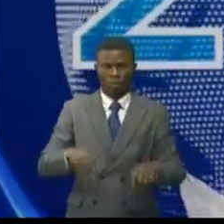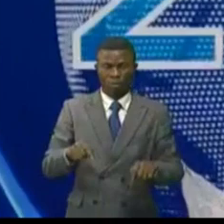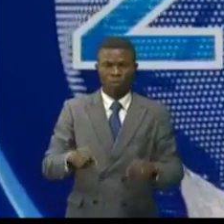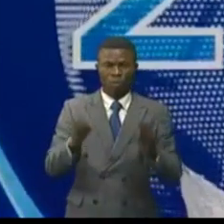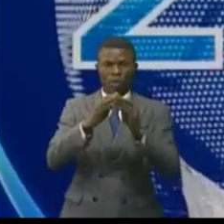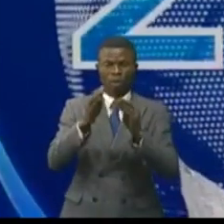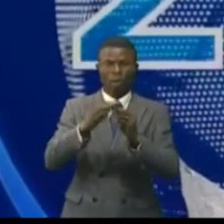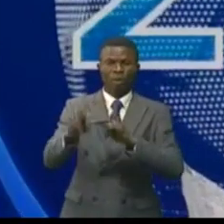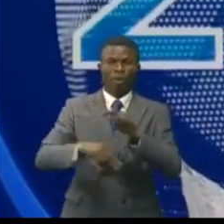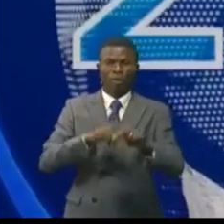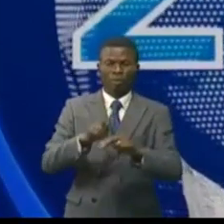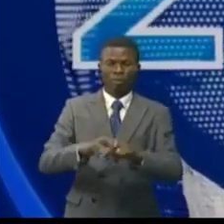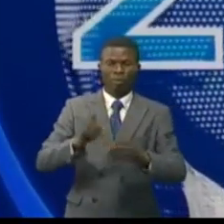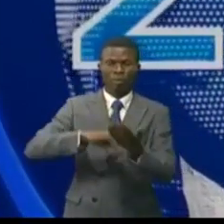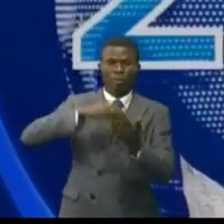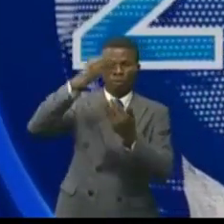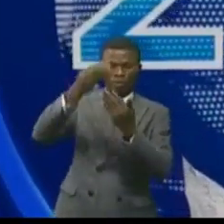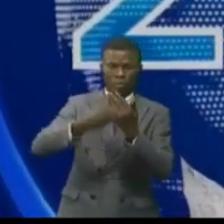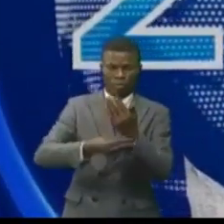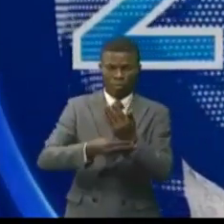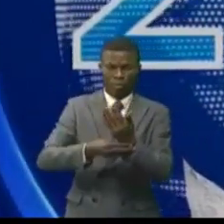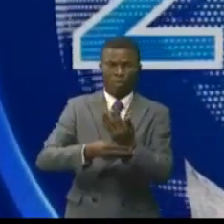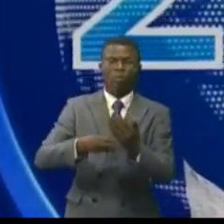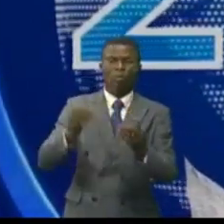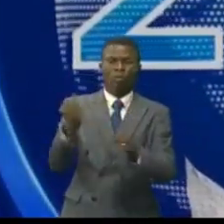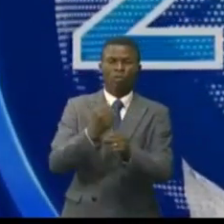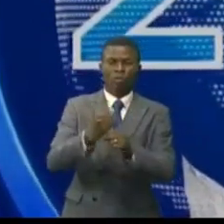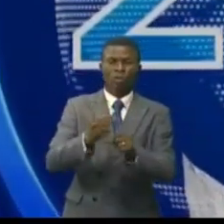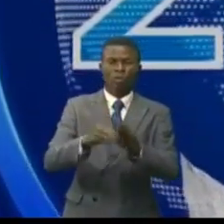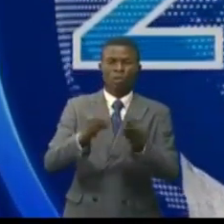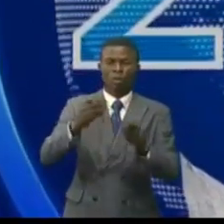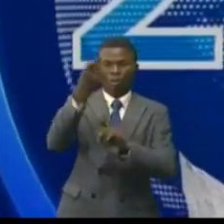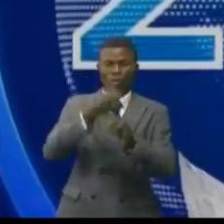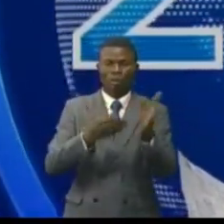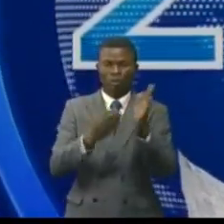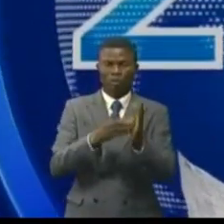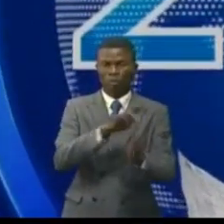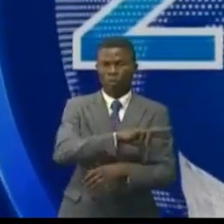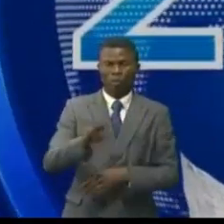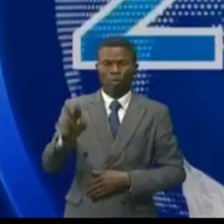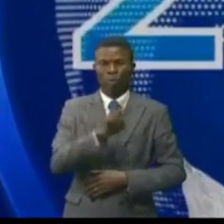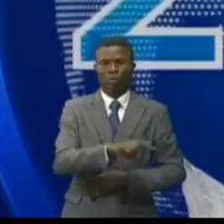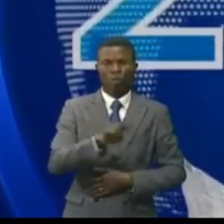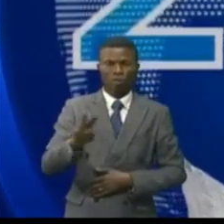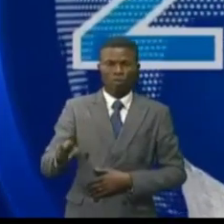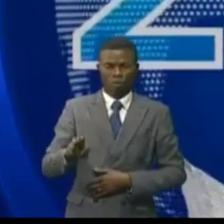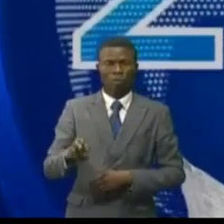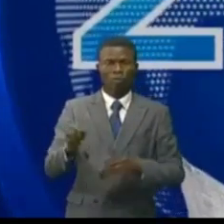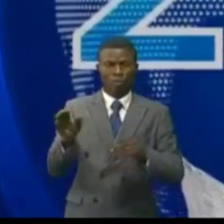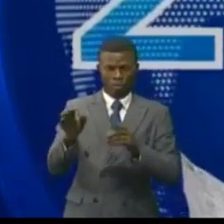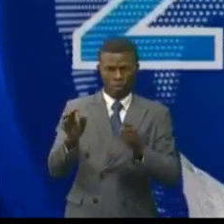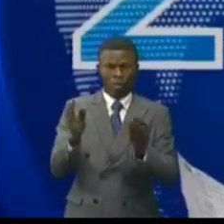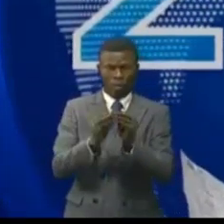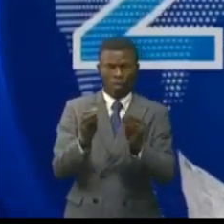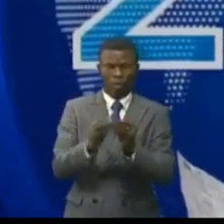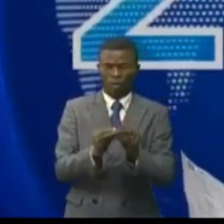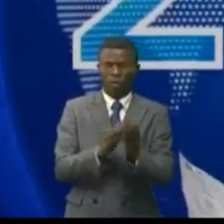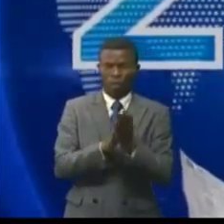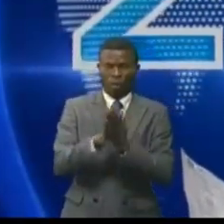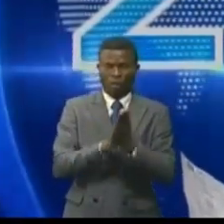l'Assemblée nationale du calendrier de la session ordinaire de septembre 2022, une session